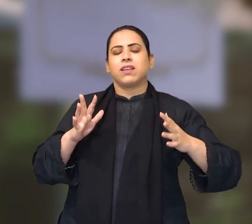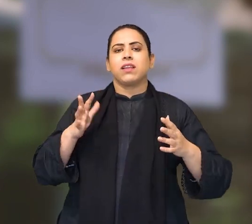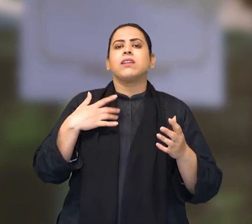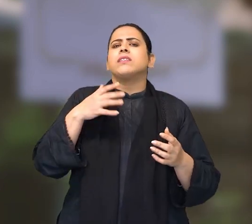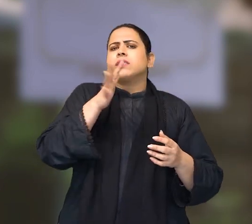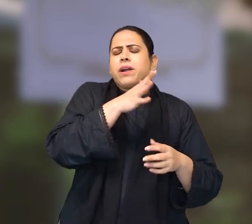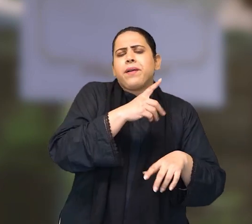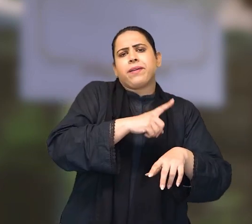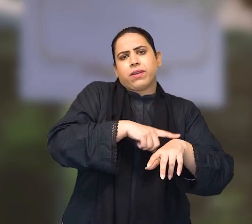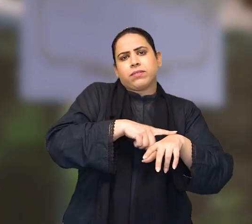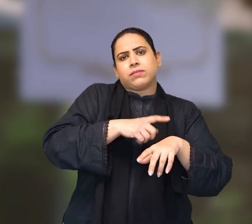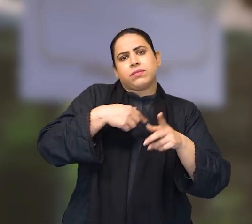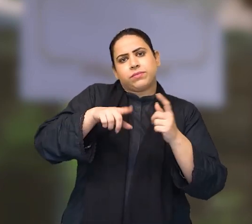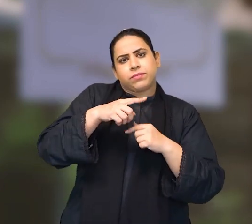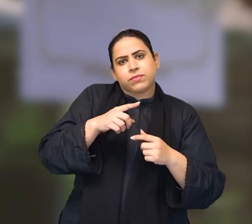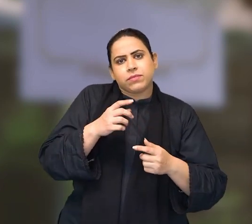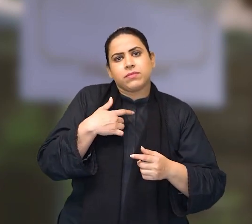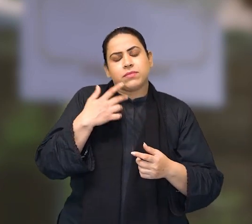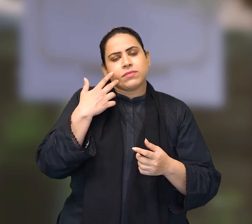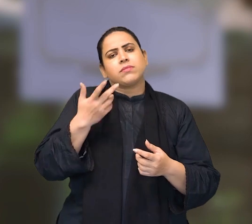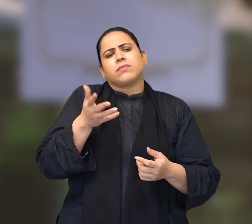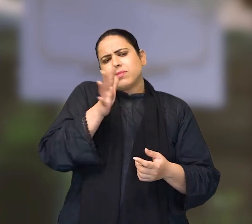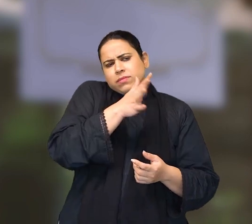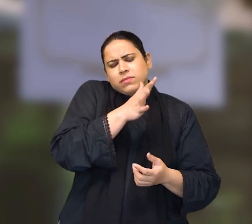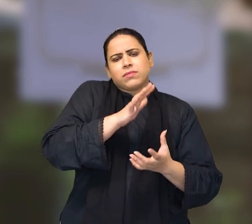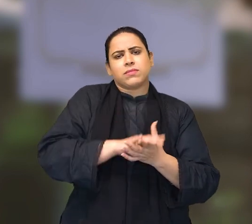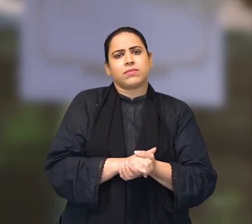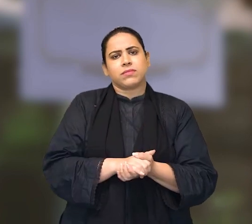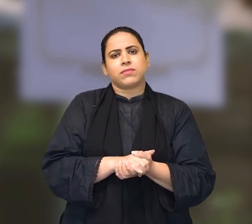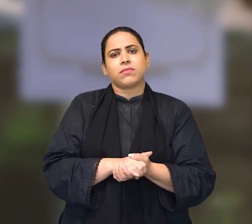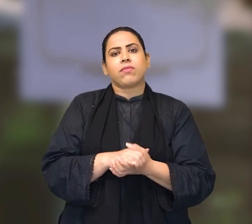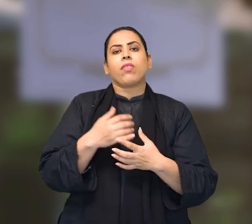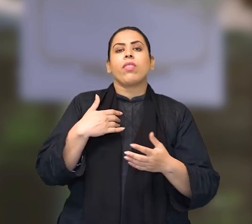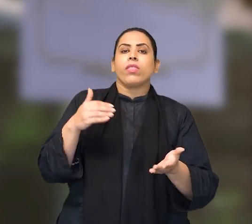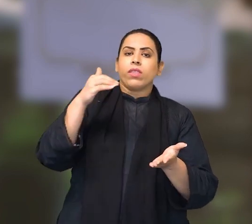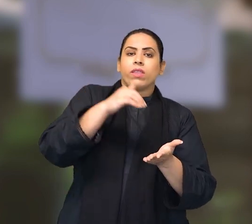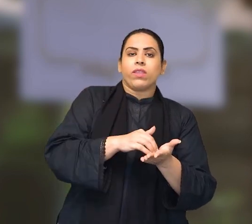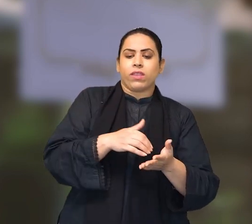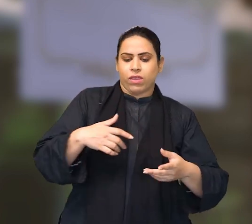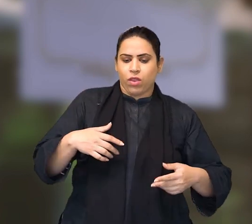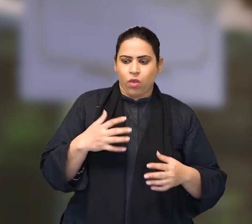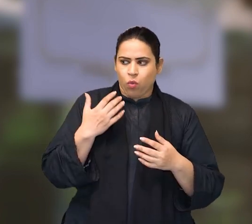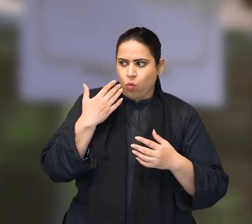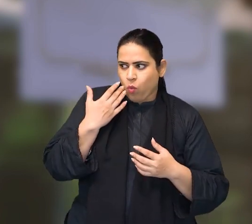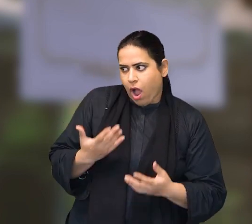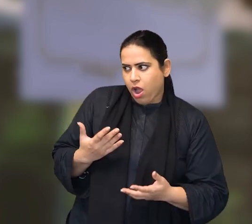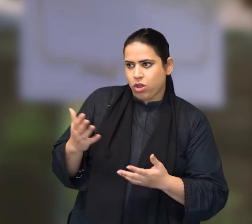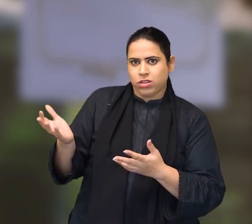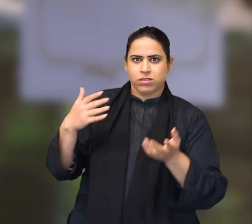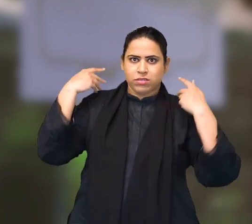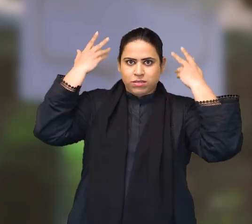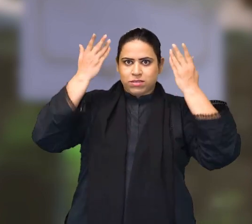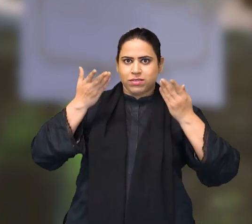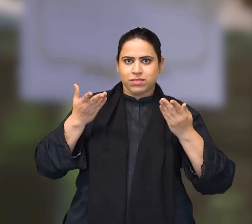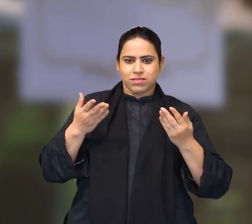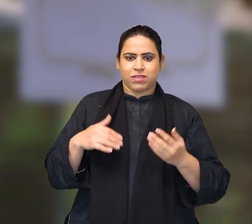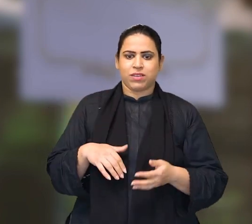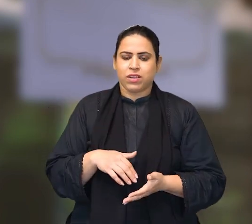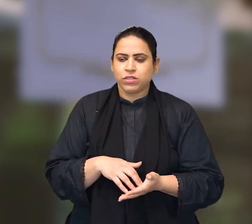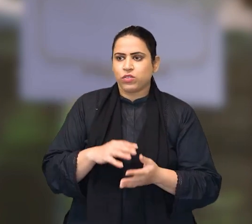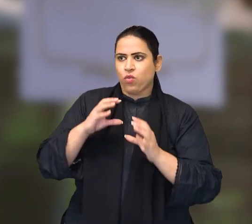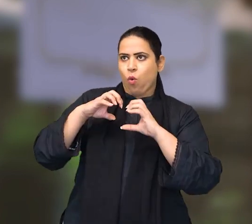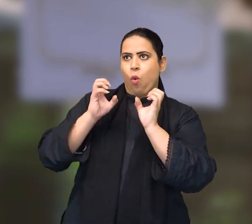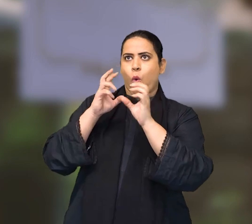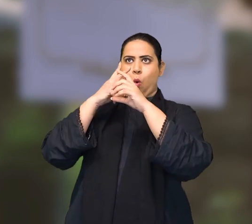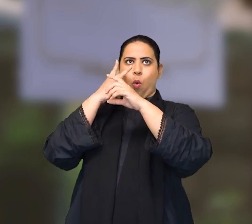बेसिकली चल रहा होता है जिसको आप देखें. आप समटाइम वी गेट ओवरवेल्म्ड व्हेन वी सी द वेडिंग. समटाइम व्हेन वी एंटर द वेडिंग लाइक यार वाओ,